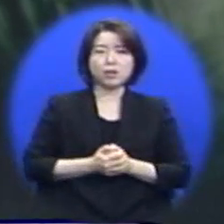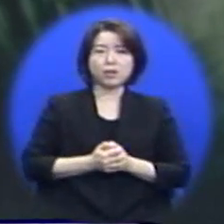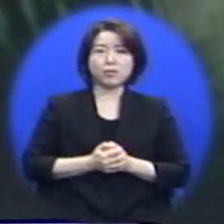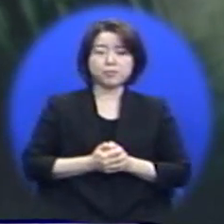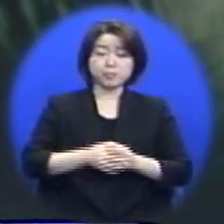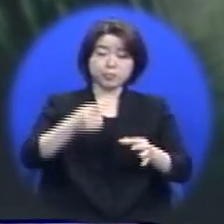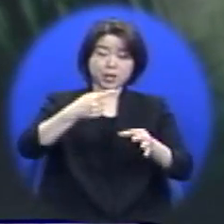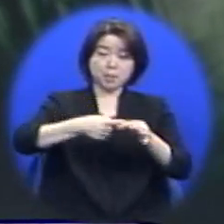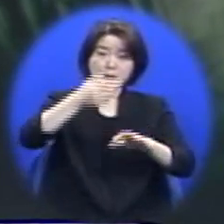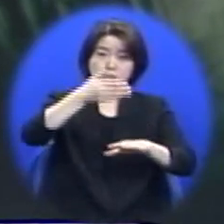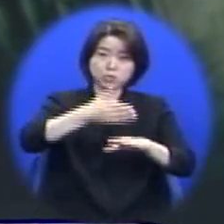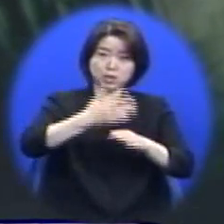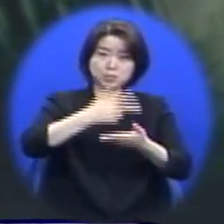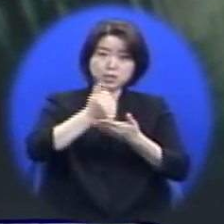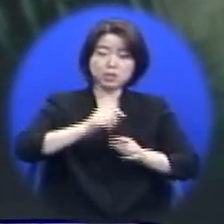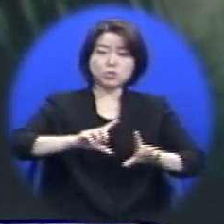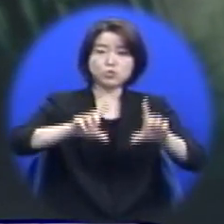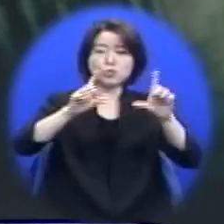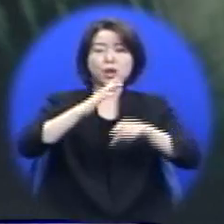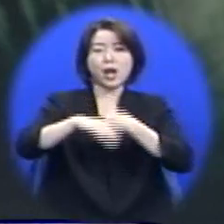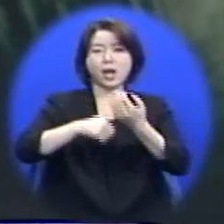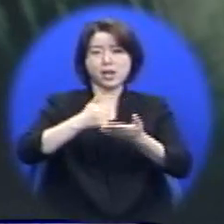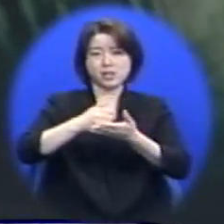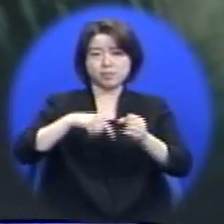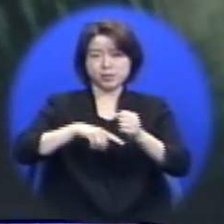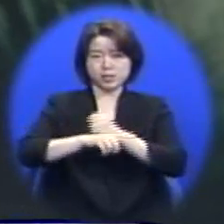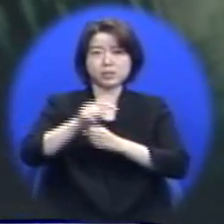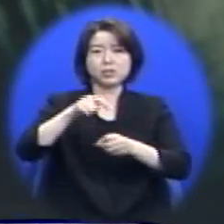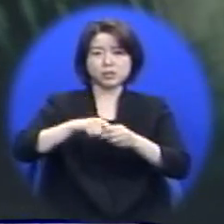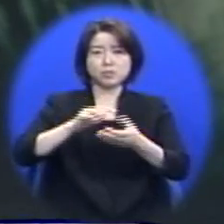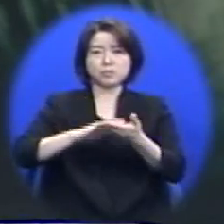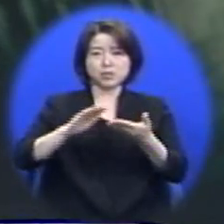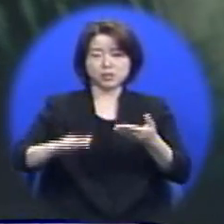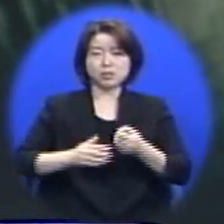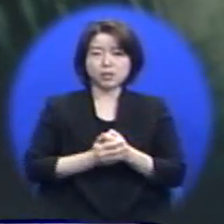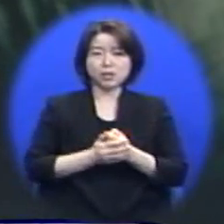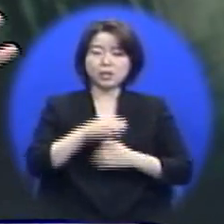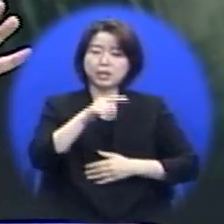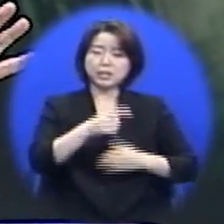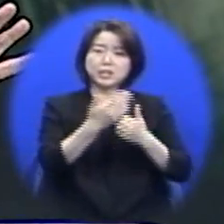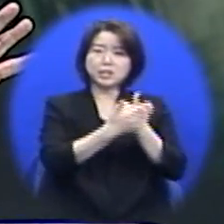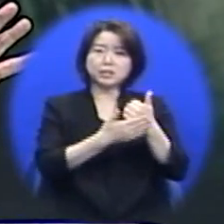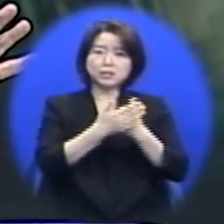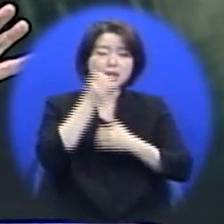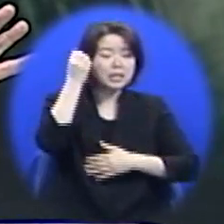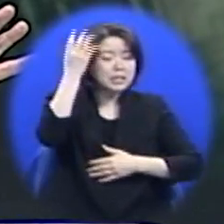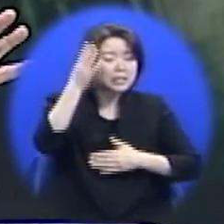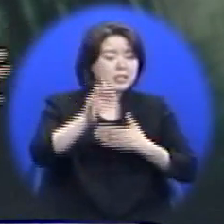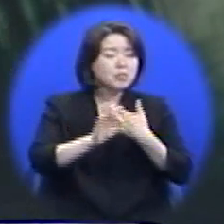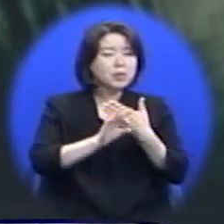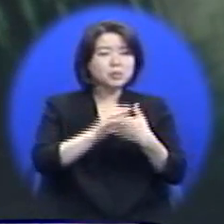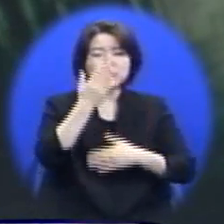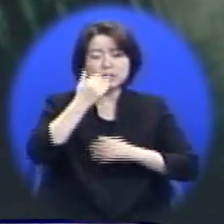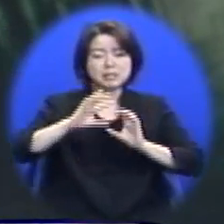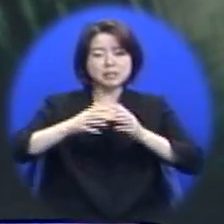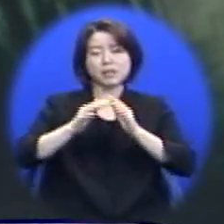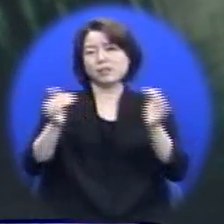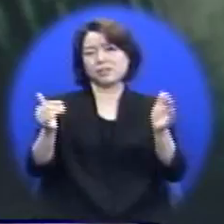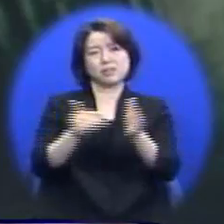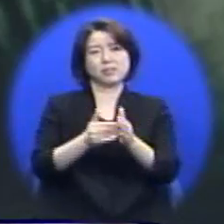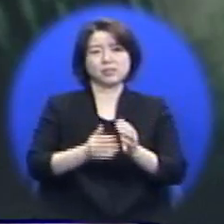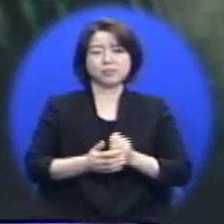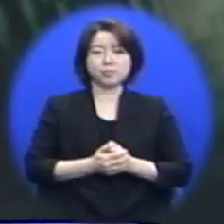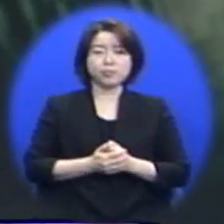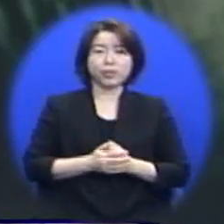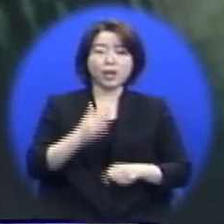맥주감사 주일의 하나님의 뜻이에요. 이 은혜를 잊으면 이스라엘은 끝나요. 하나님은 우리를